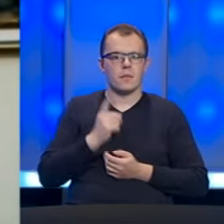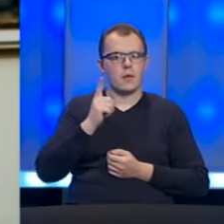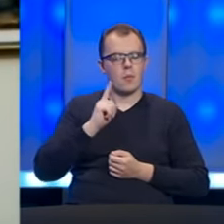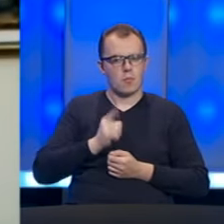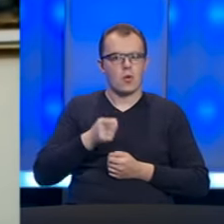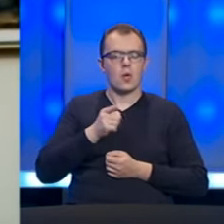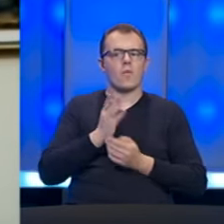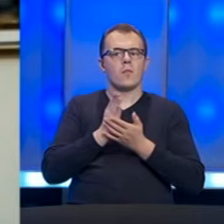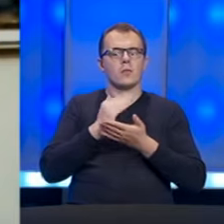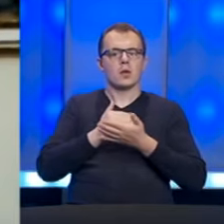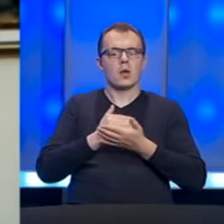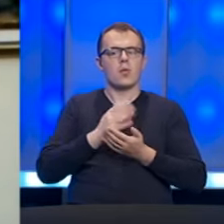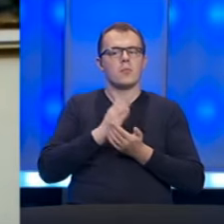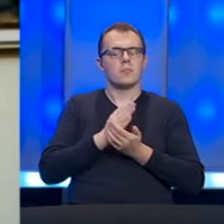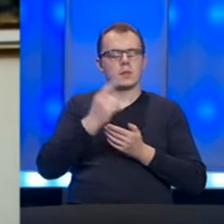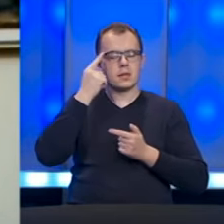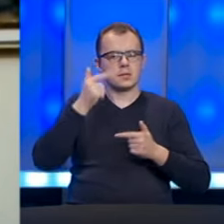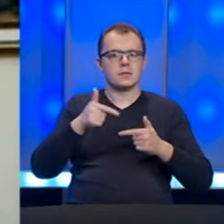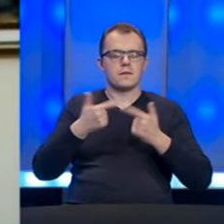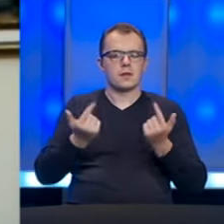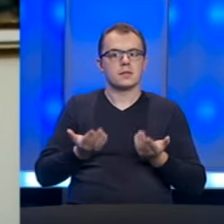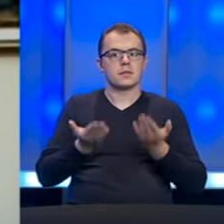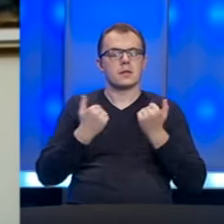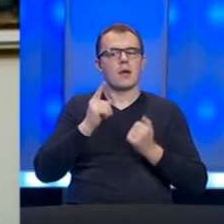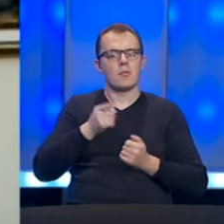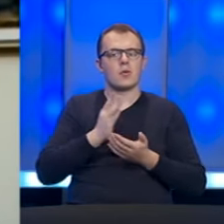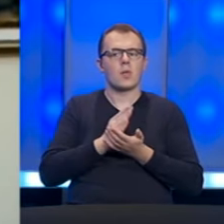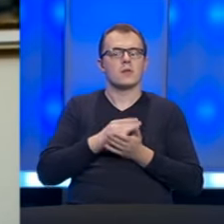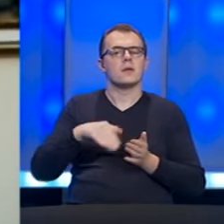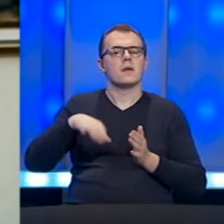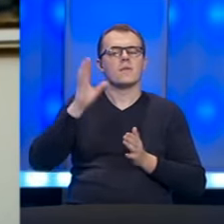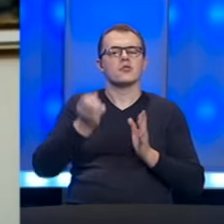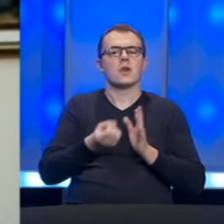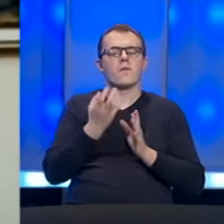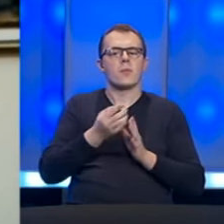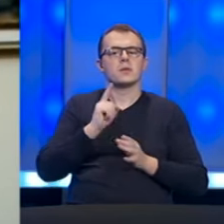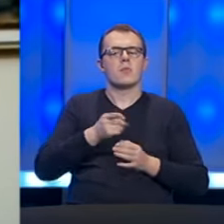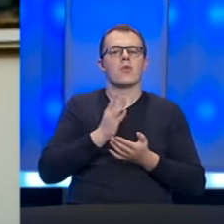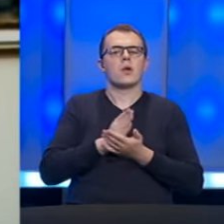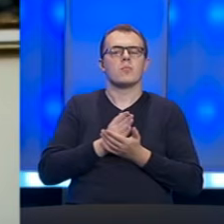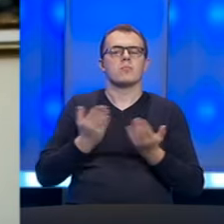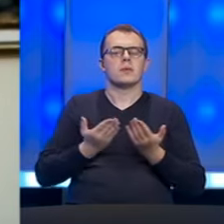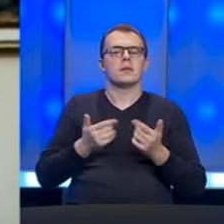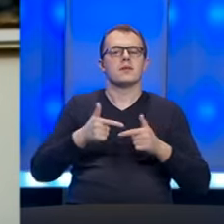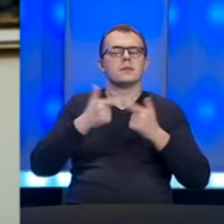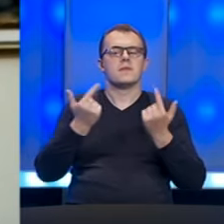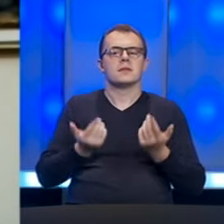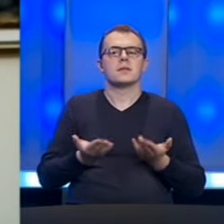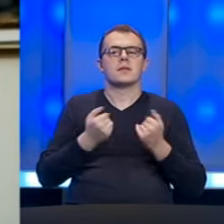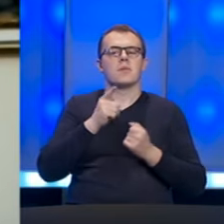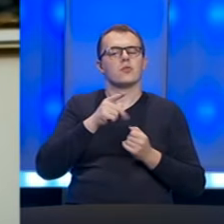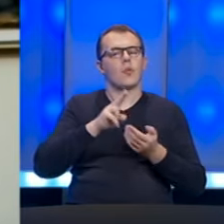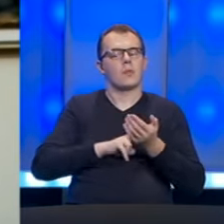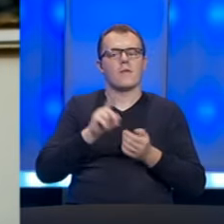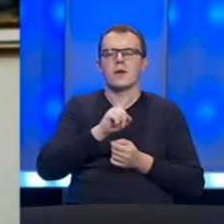u ovom dijelu biti svjesni da moraju biti više informisani, moraju biti svjesni da im to